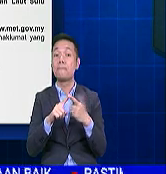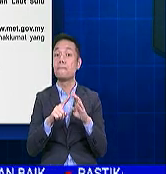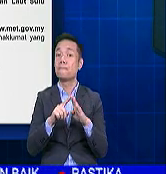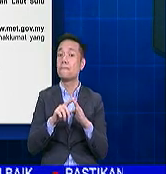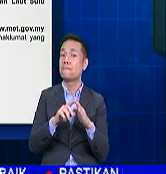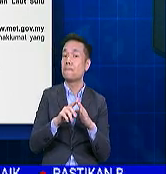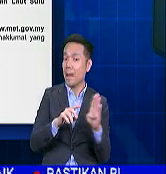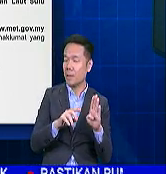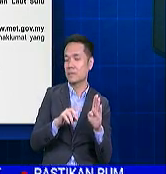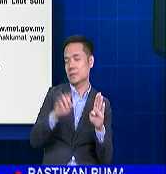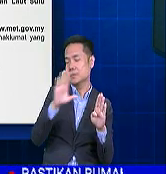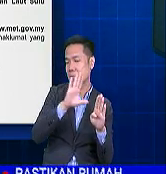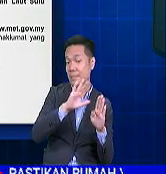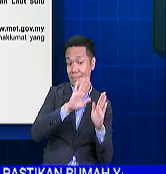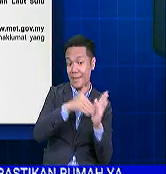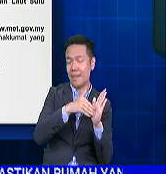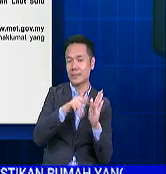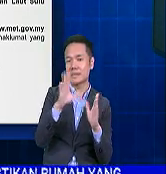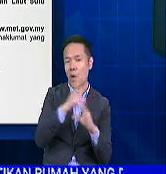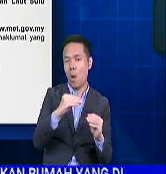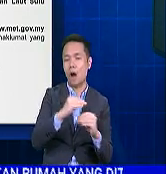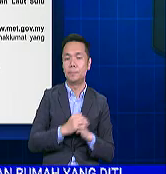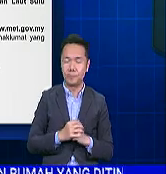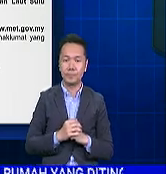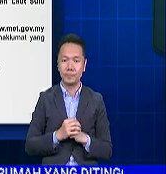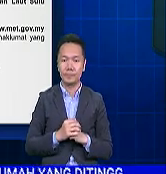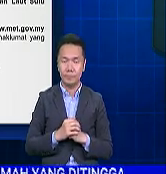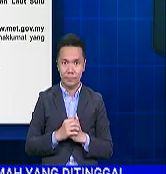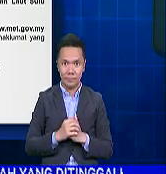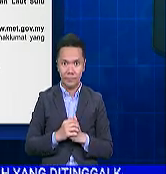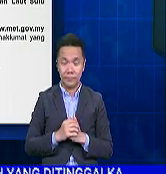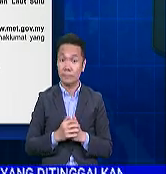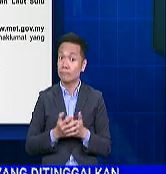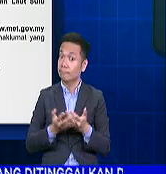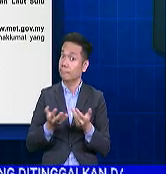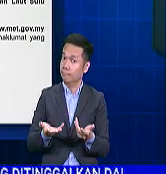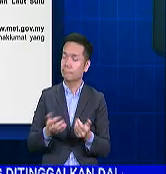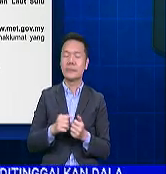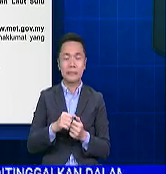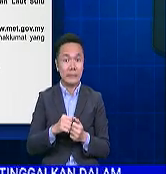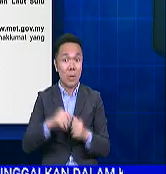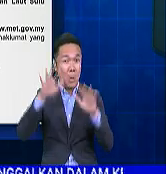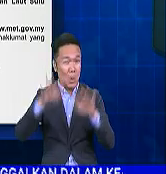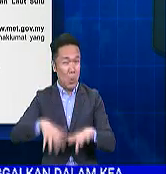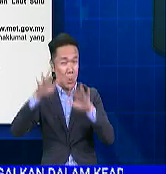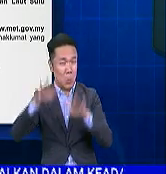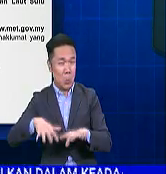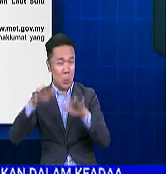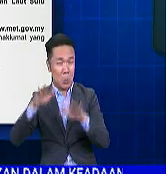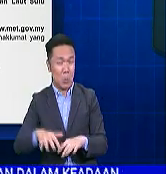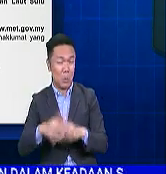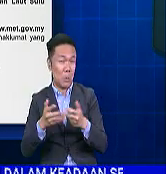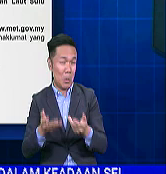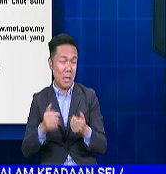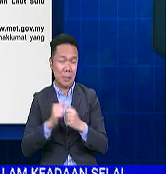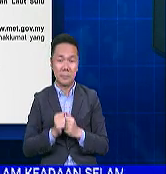dan tengah negeri Sarawak. Selain itu, ianya juga masih lagi boleh menyebabkan keadaan hujan yang dijangka